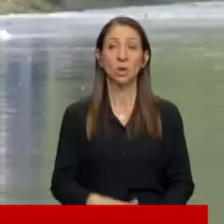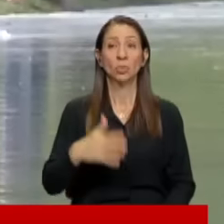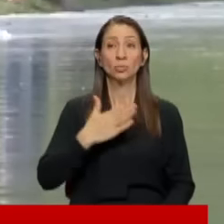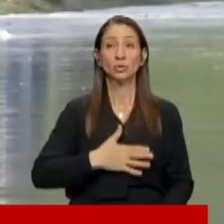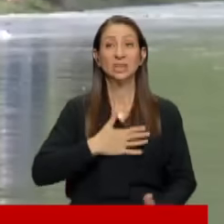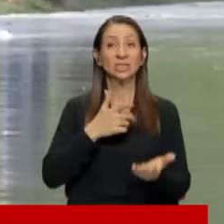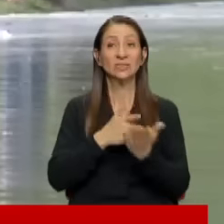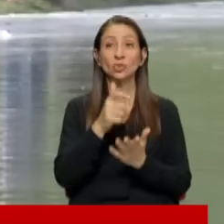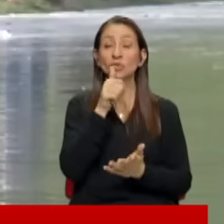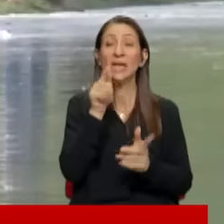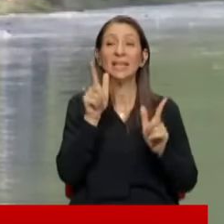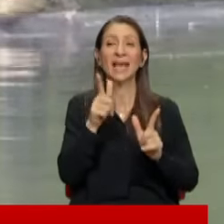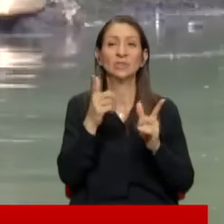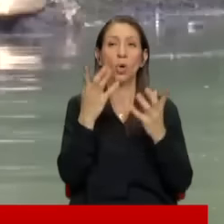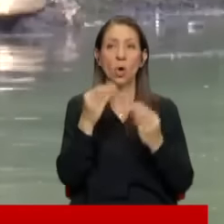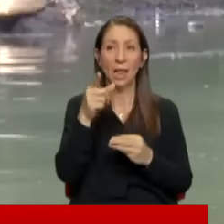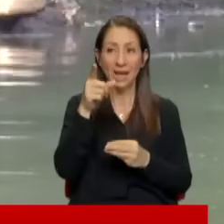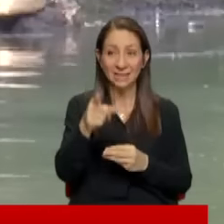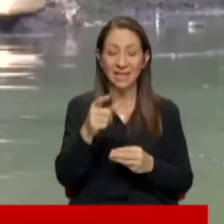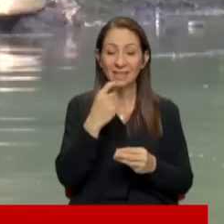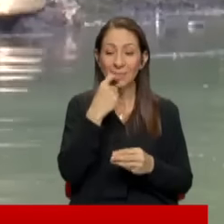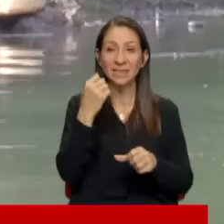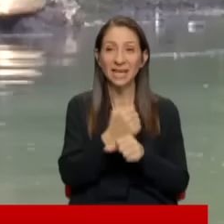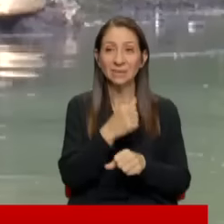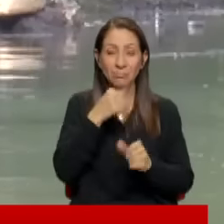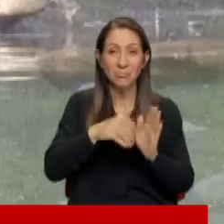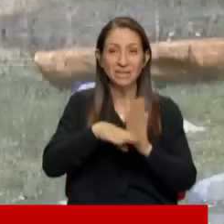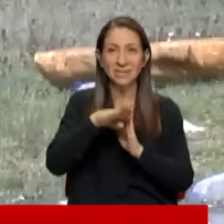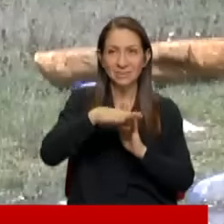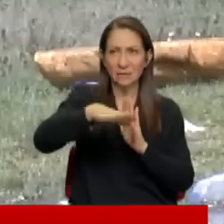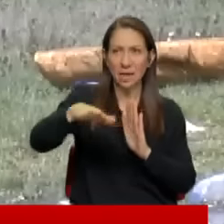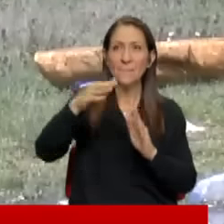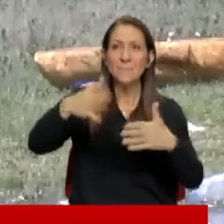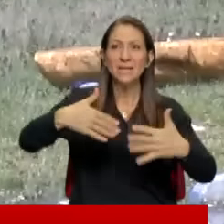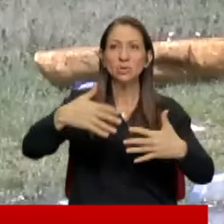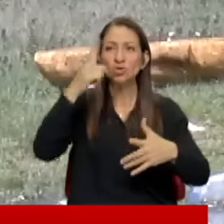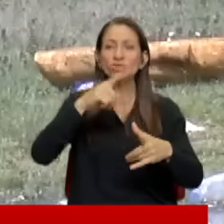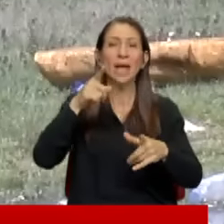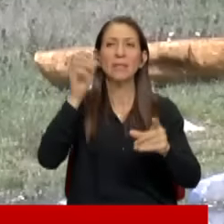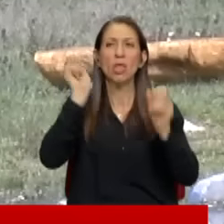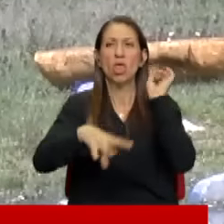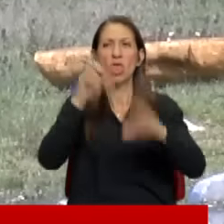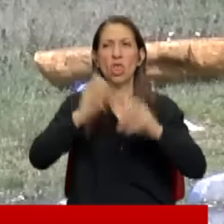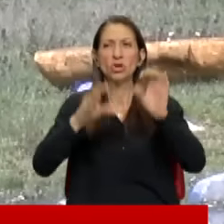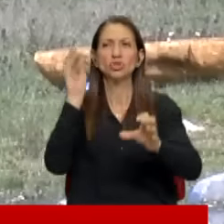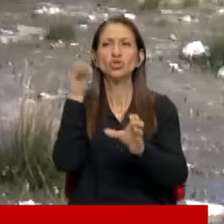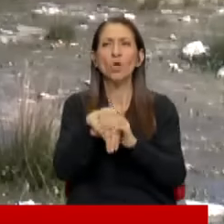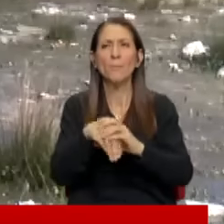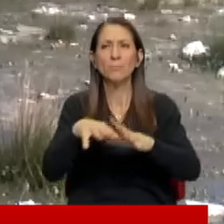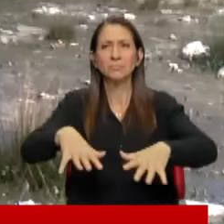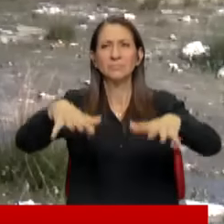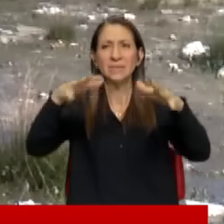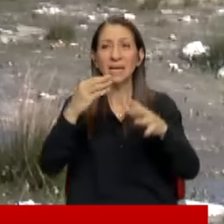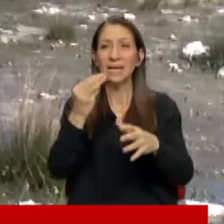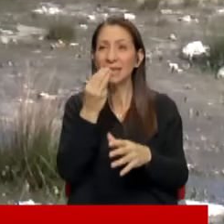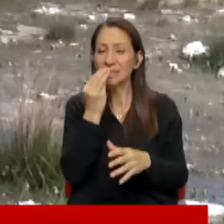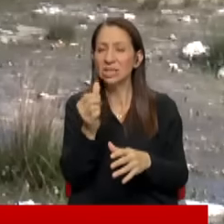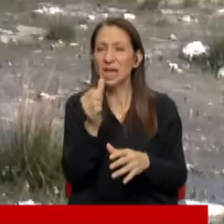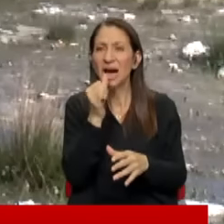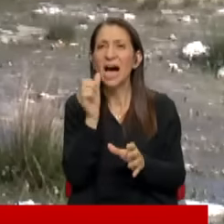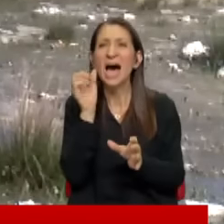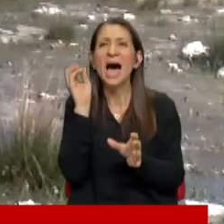Bursa'da çiftçinin su ihtiyacını karşılayan Demirtaş Barajı'nın kıyısı piknikçilerin bıraktığı atıklarla çöplüğe döndü. Yediklerinizi,